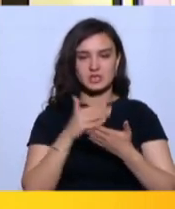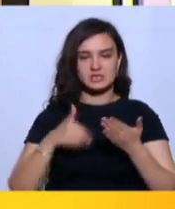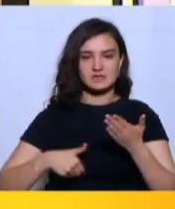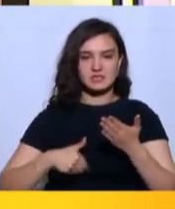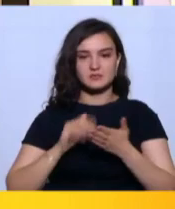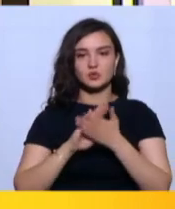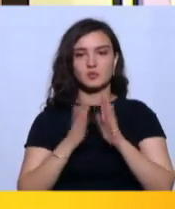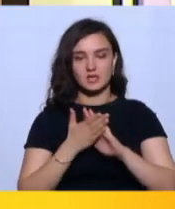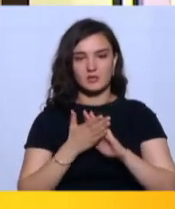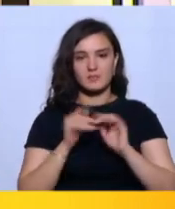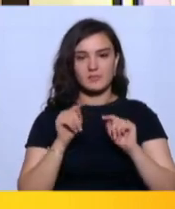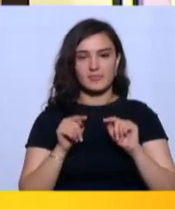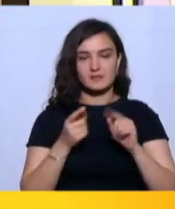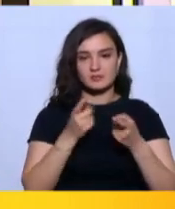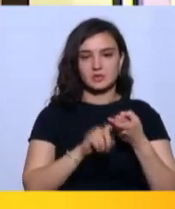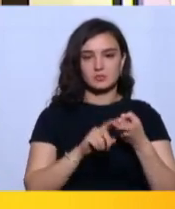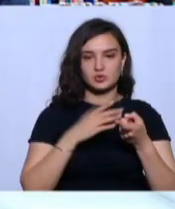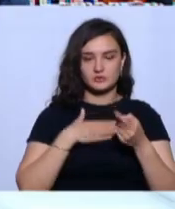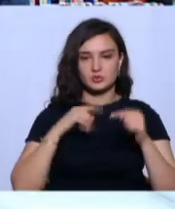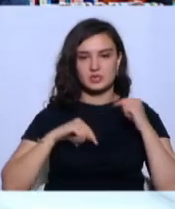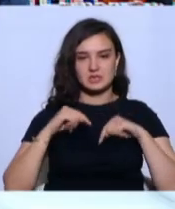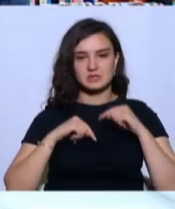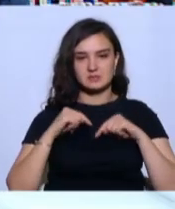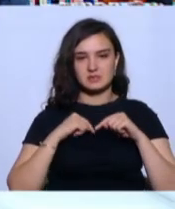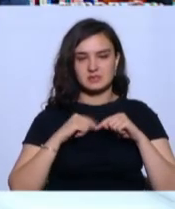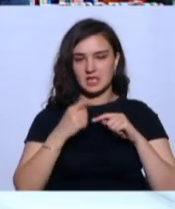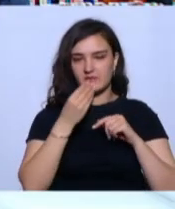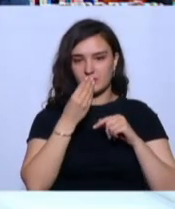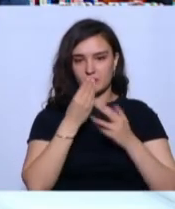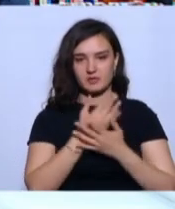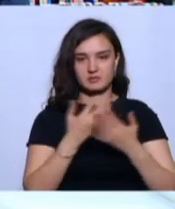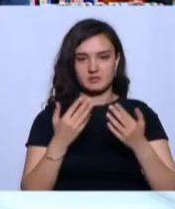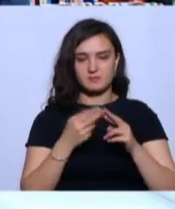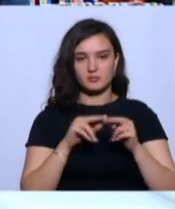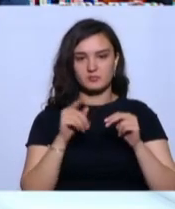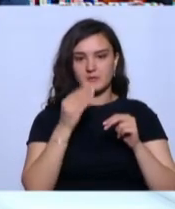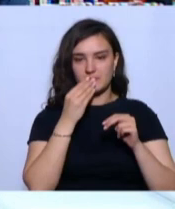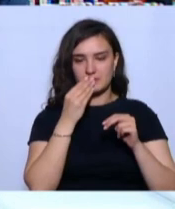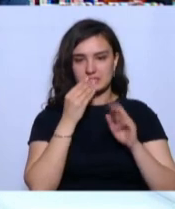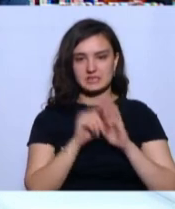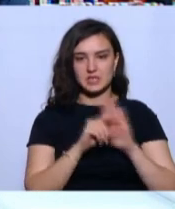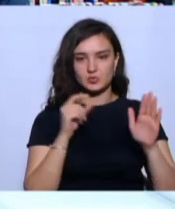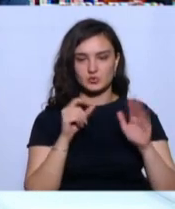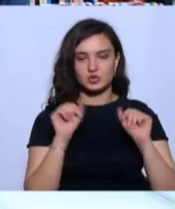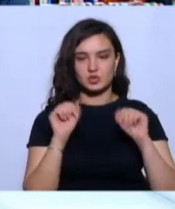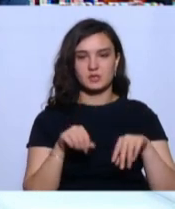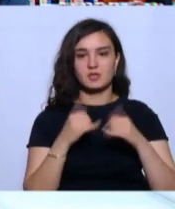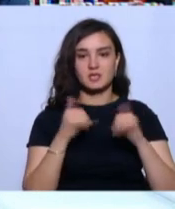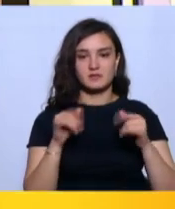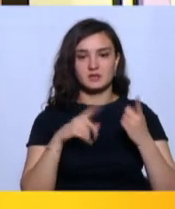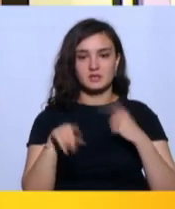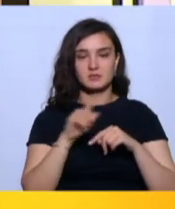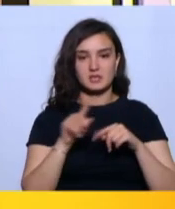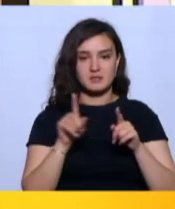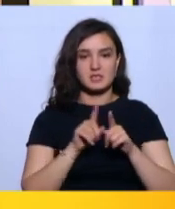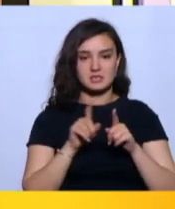ღვიძლის მდგომარეობა, ეს განსაზღვრავს ჩვენი ორგანიზმის ნაკვებობას, ანუ კვებით სტატუსს. Შეიძლება გაგიკვირდეთ, მაგრამ